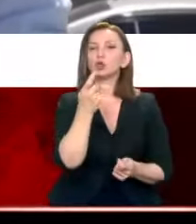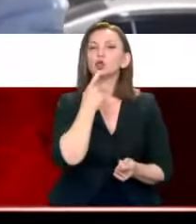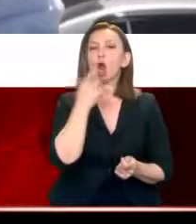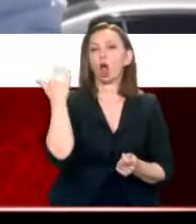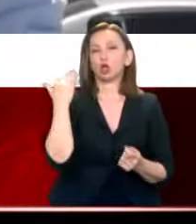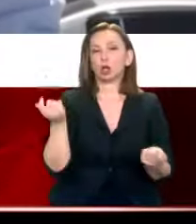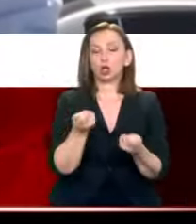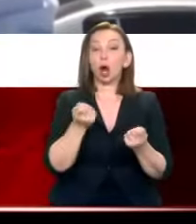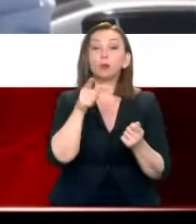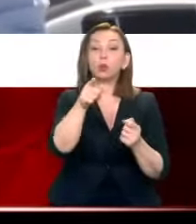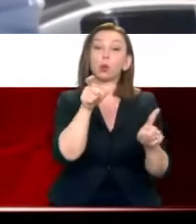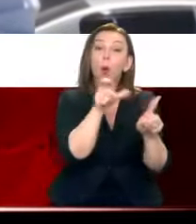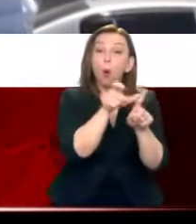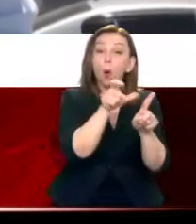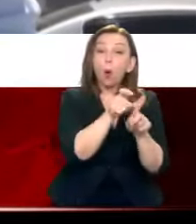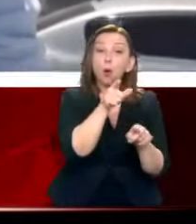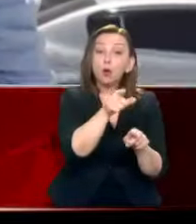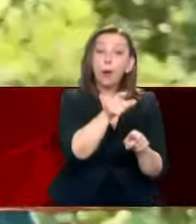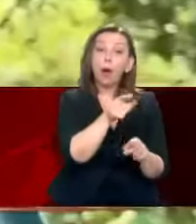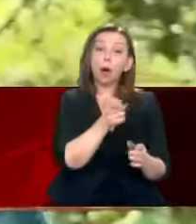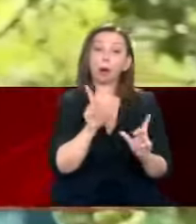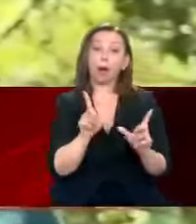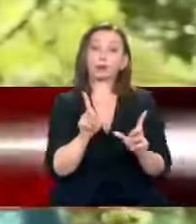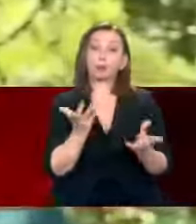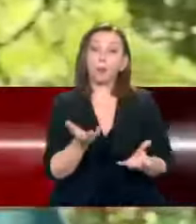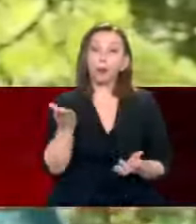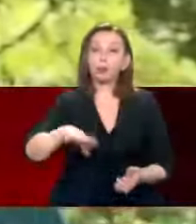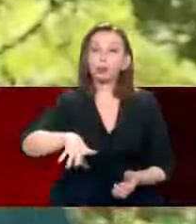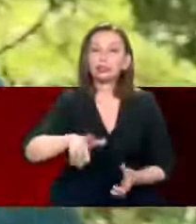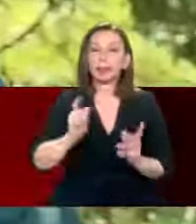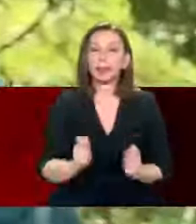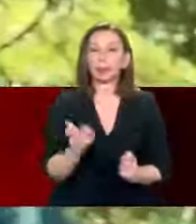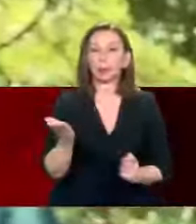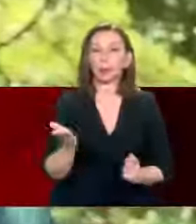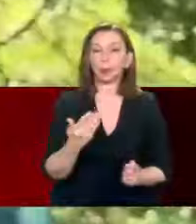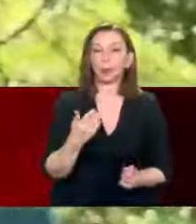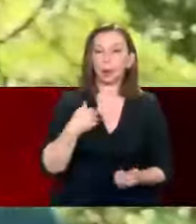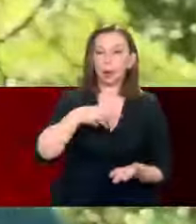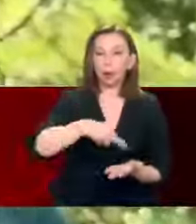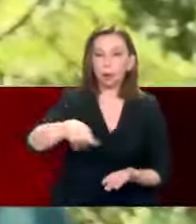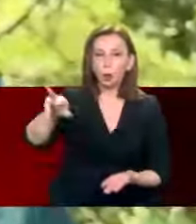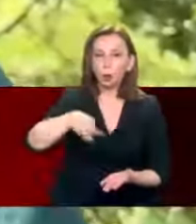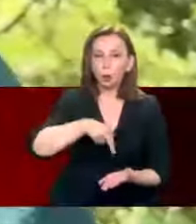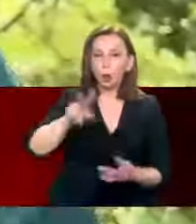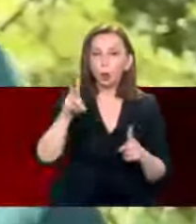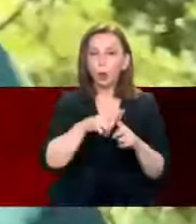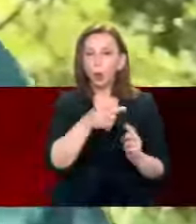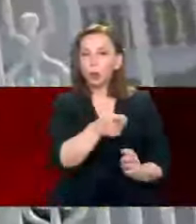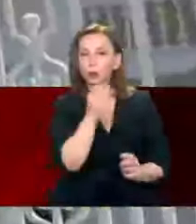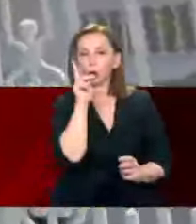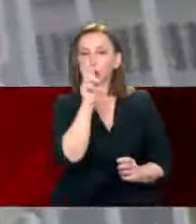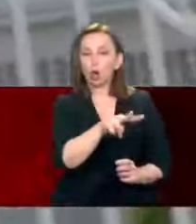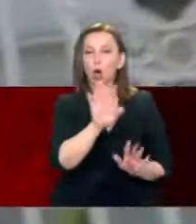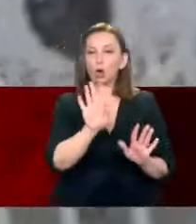yalıyı korumak, niyeti yalıyı soymaktı. Ben sabah Kireçburnu sahilde yürüyordum. Yanından geçerken bir tane yalının önünde polis topluluğu olduğunu